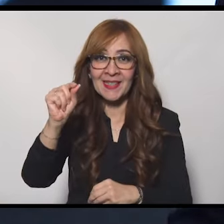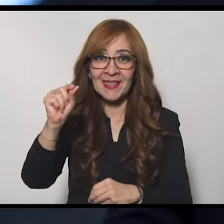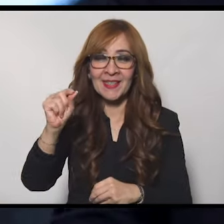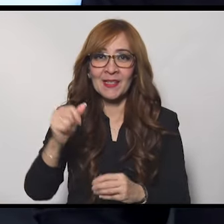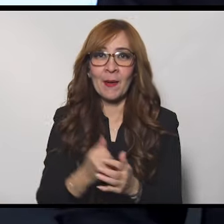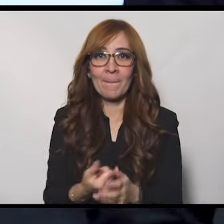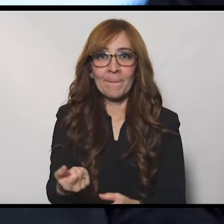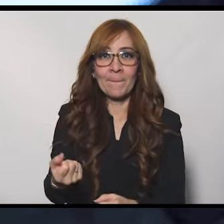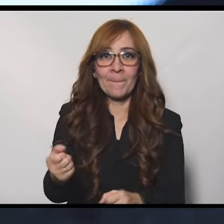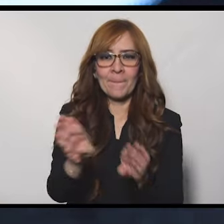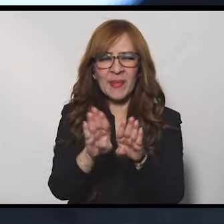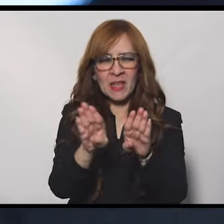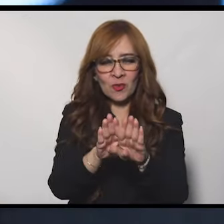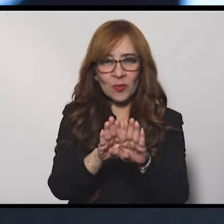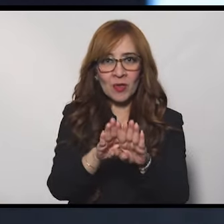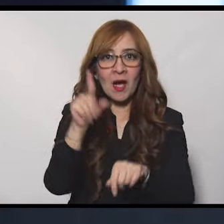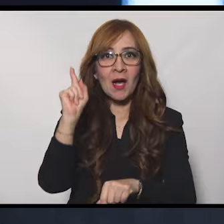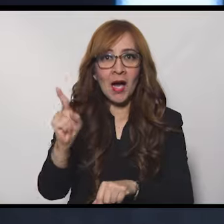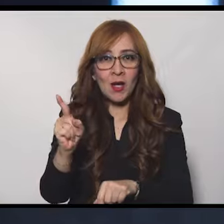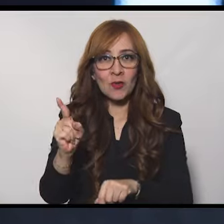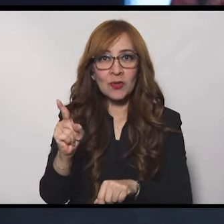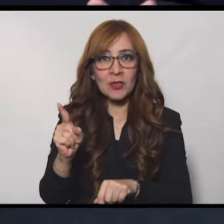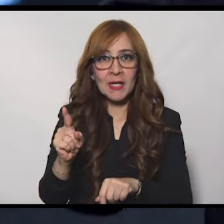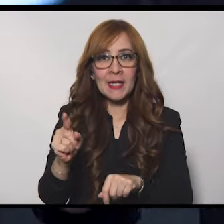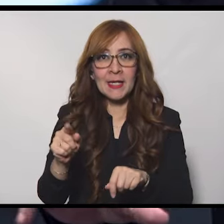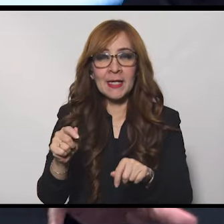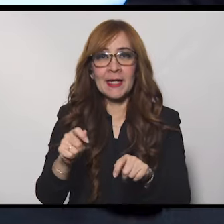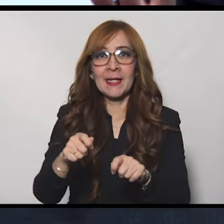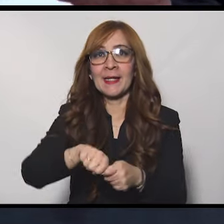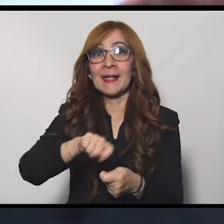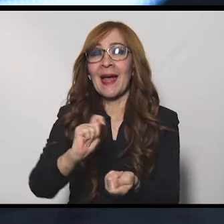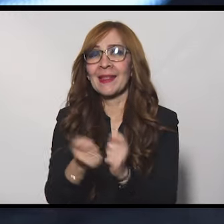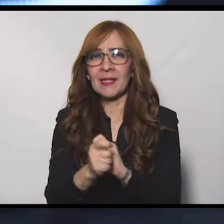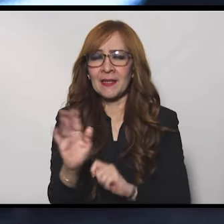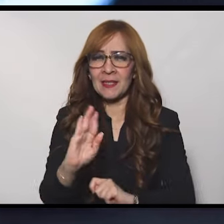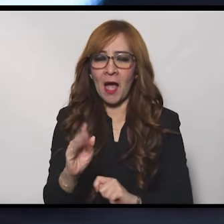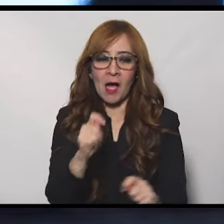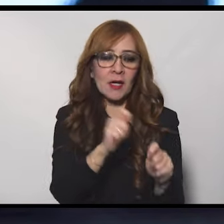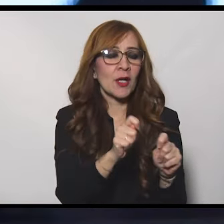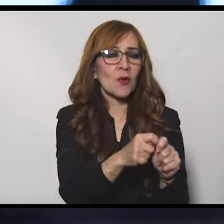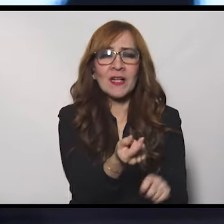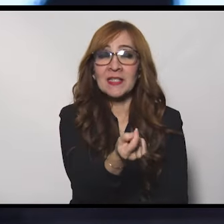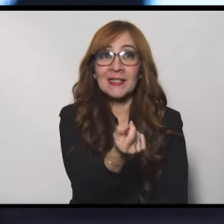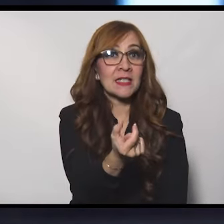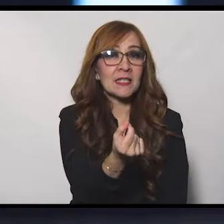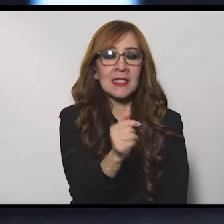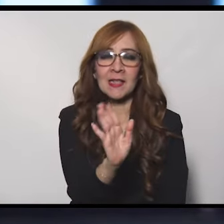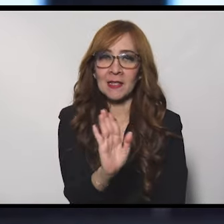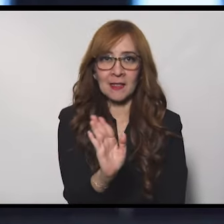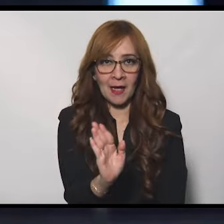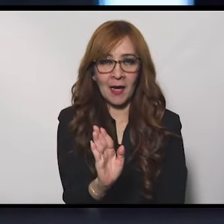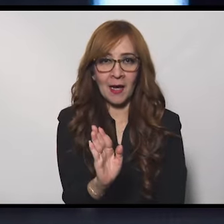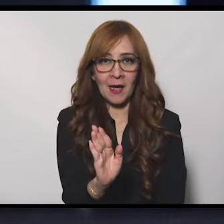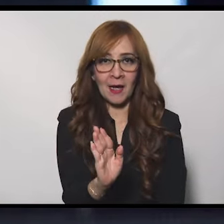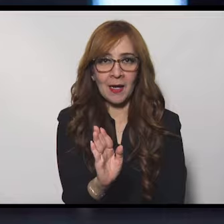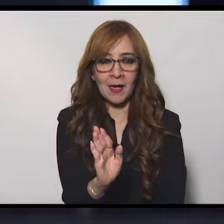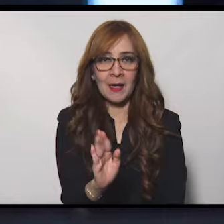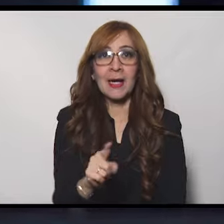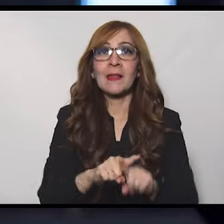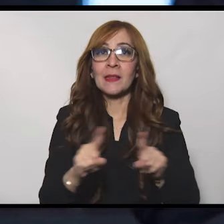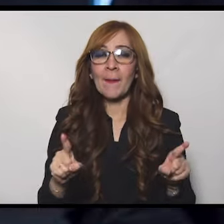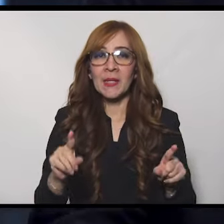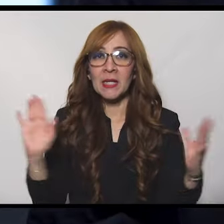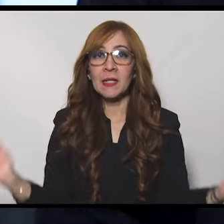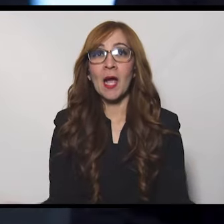Engsel pintu, aduh mesti ganti lagi. Enggak gitu teman-teman, cuma renovasi dikit-dikit doang. Enggak gitu yang dibangun oleh Yosua. Tapi